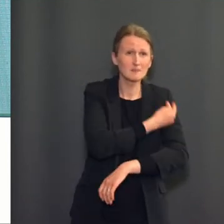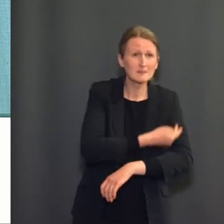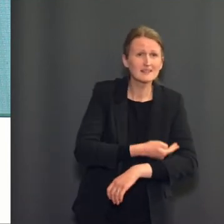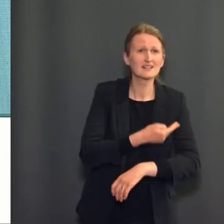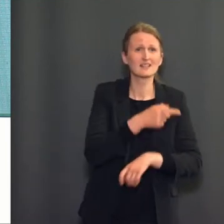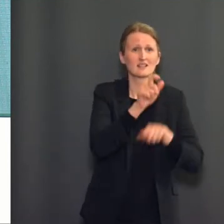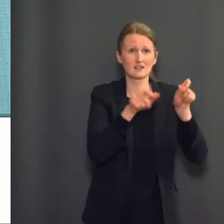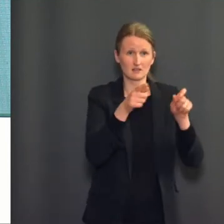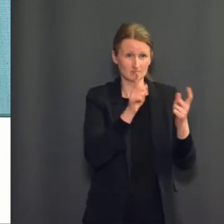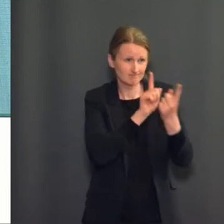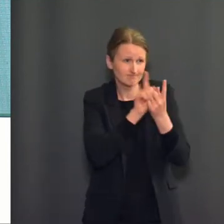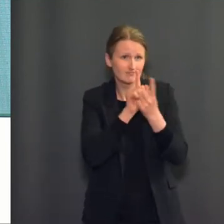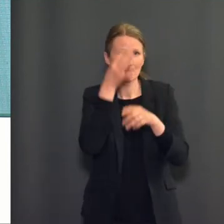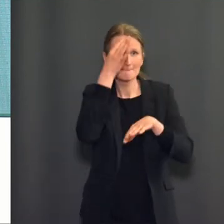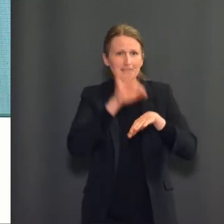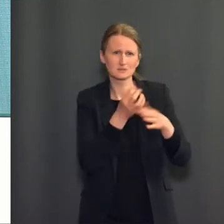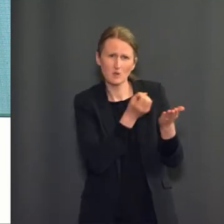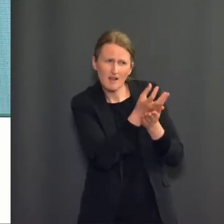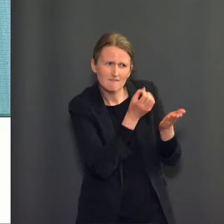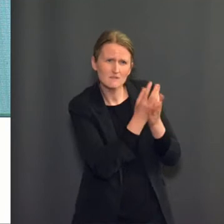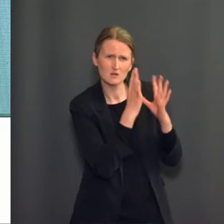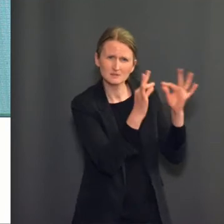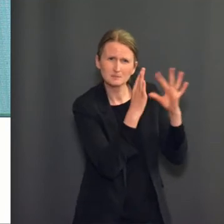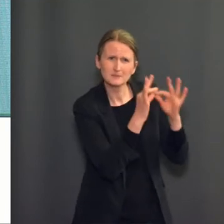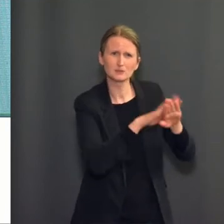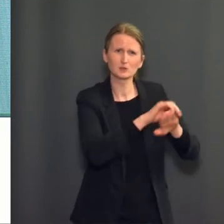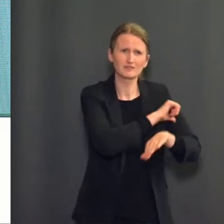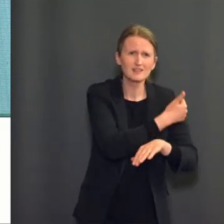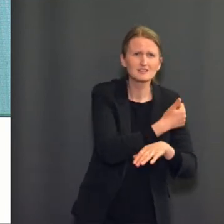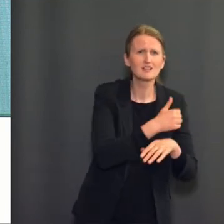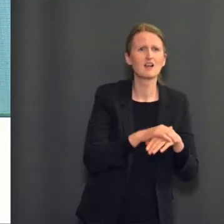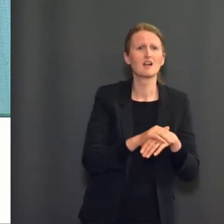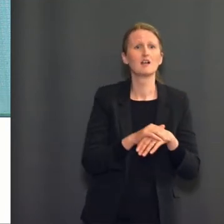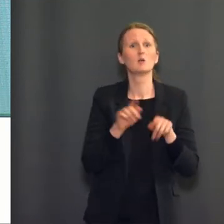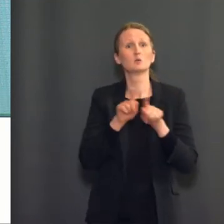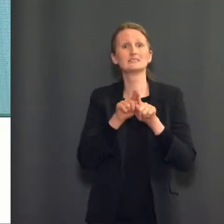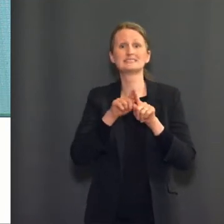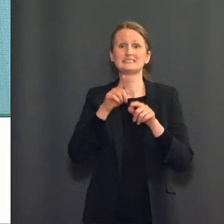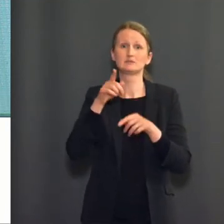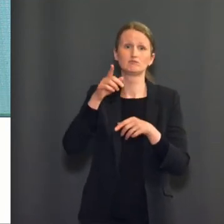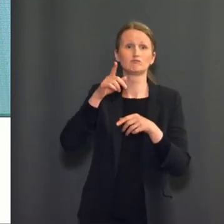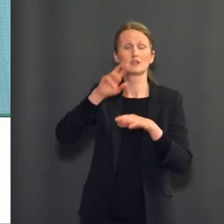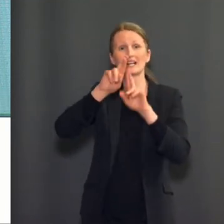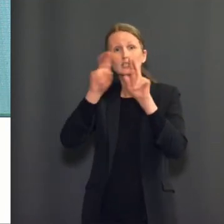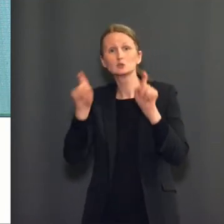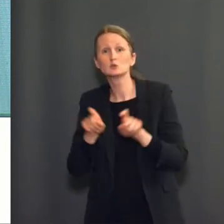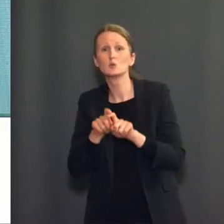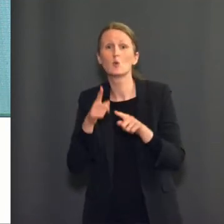patients, et les autorités locales et régionales qui coordonnent le tout.